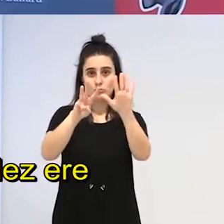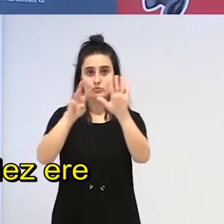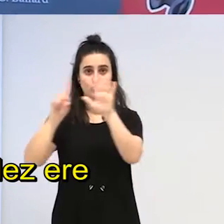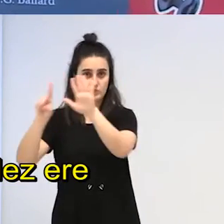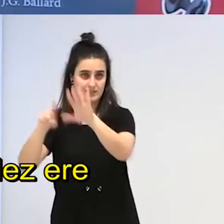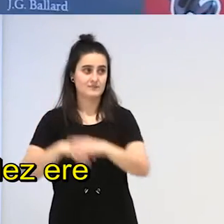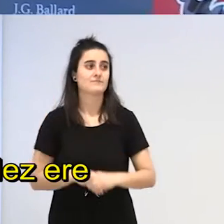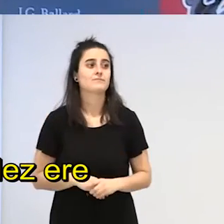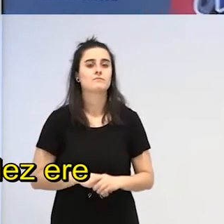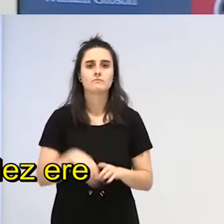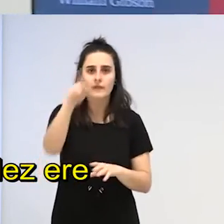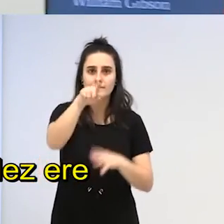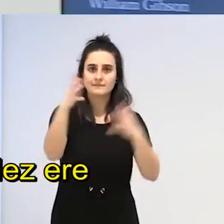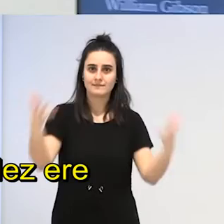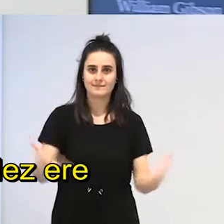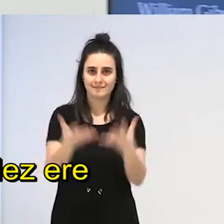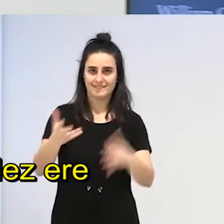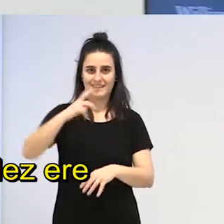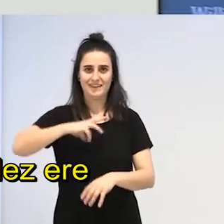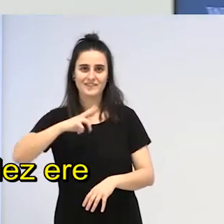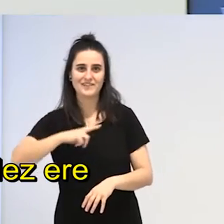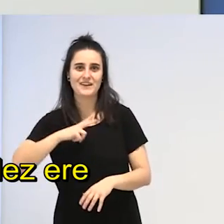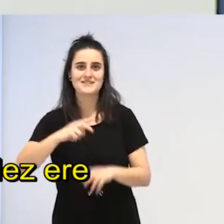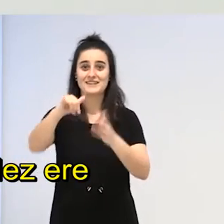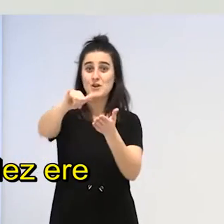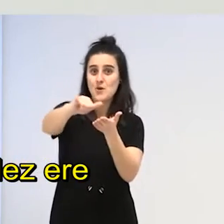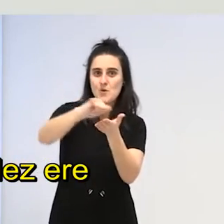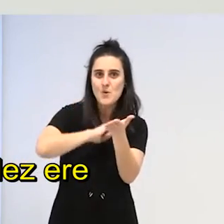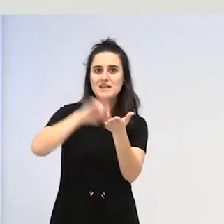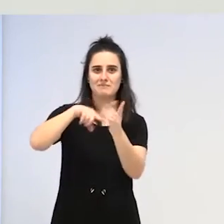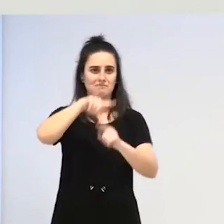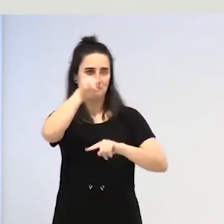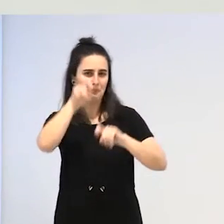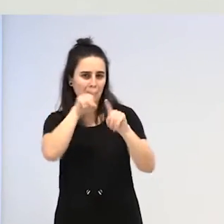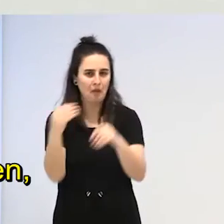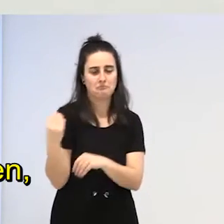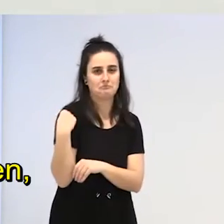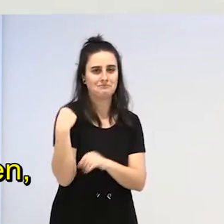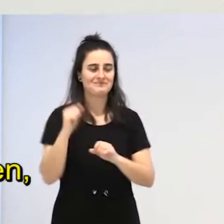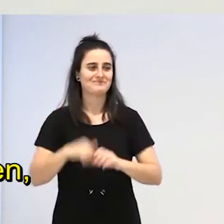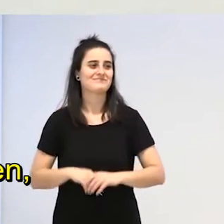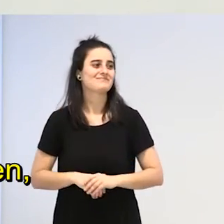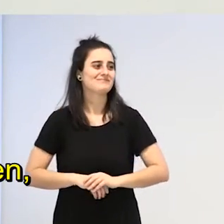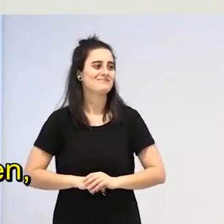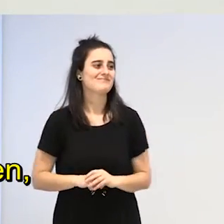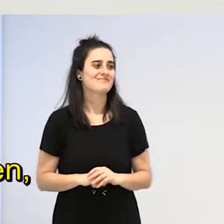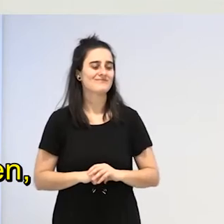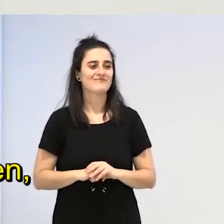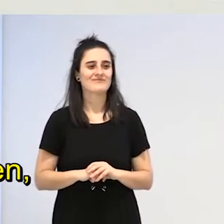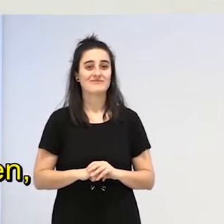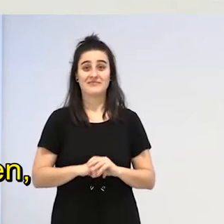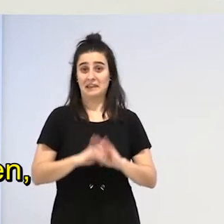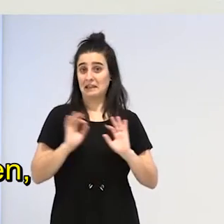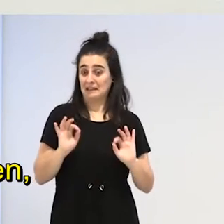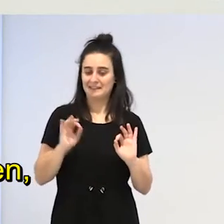627-404-786. Animatu favorez, WhatsAppen bidez ere galderak egiten. Bueno, eta tarte